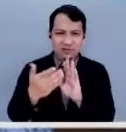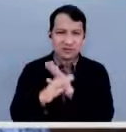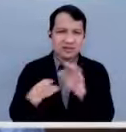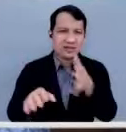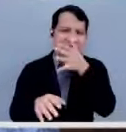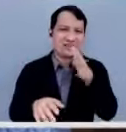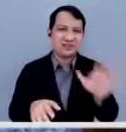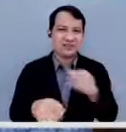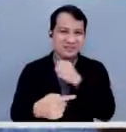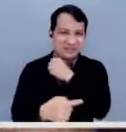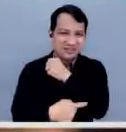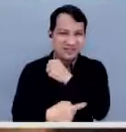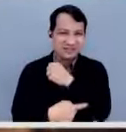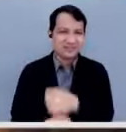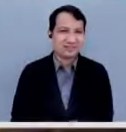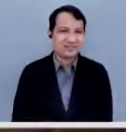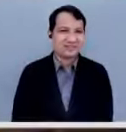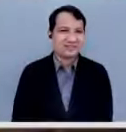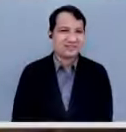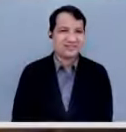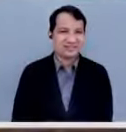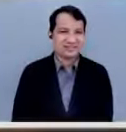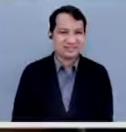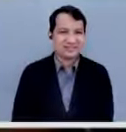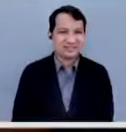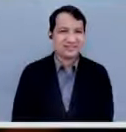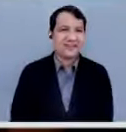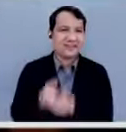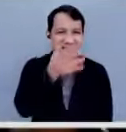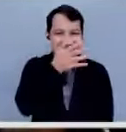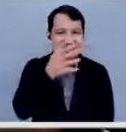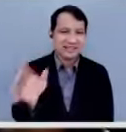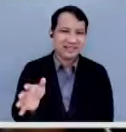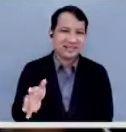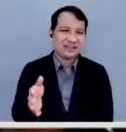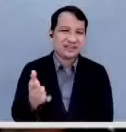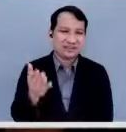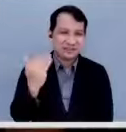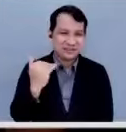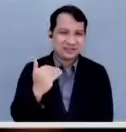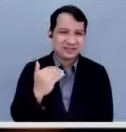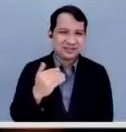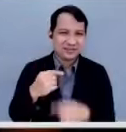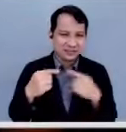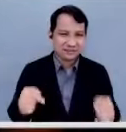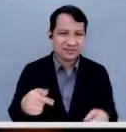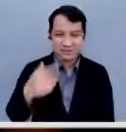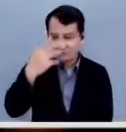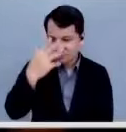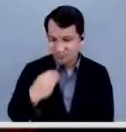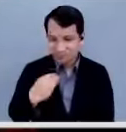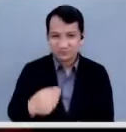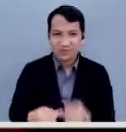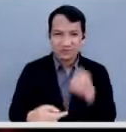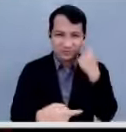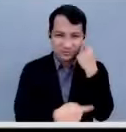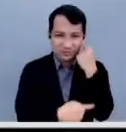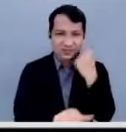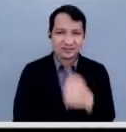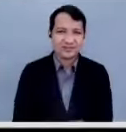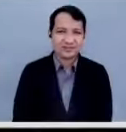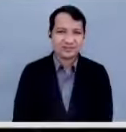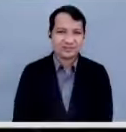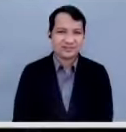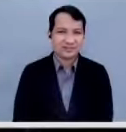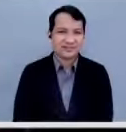Pagpansin? Oh, sige, so. Ngayon na lang. Dead man na lang. Dead man na lang. Anong mas mahirap labanan? Ang antok o tukso? Parang parehas lang